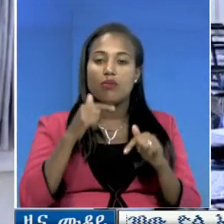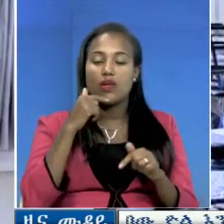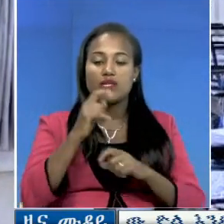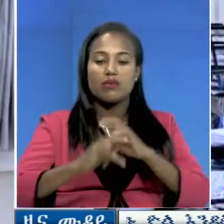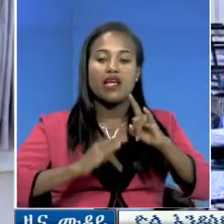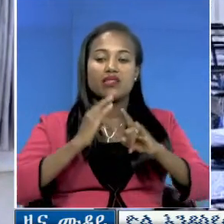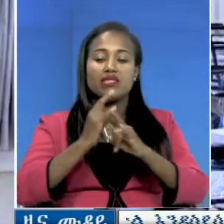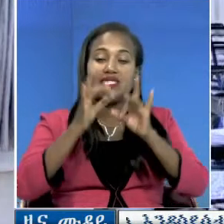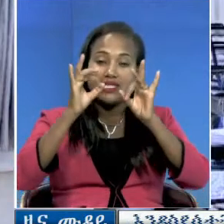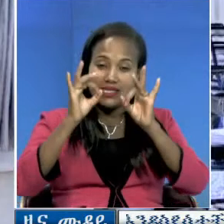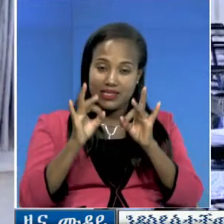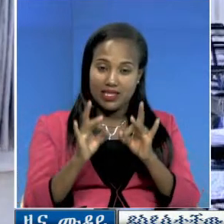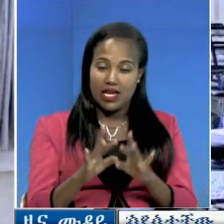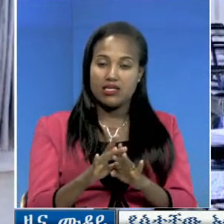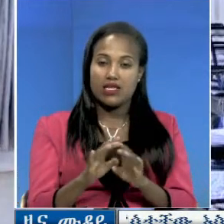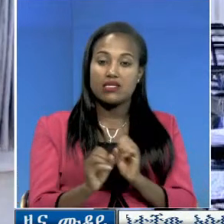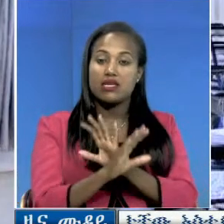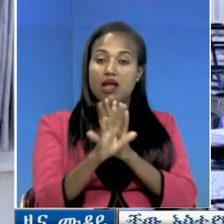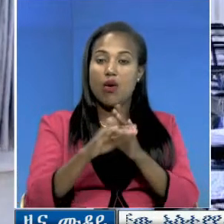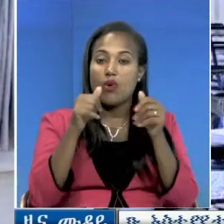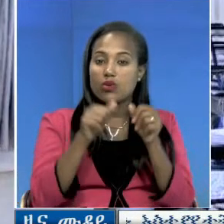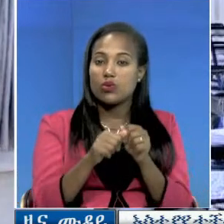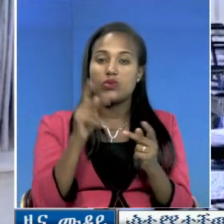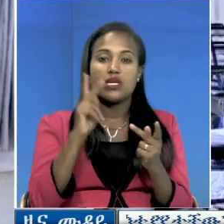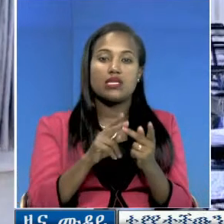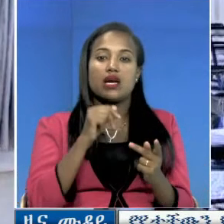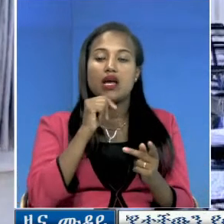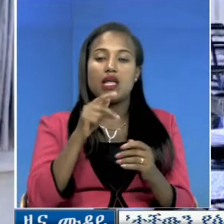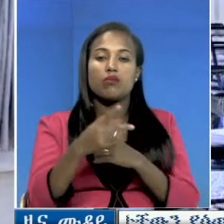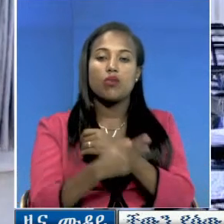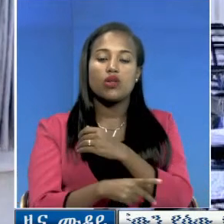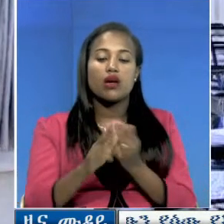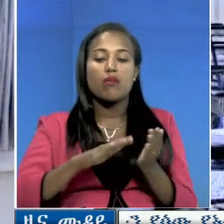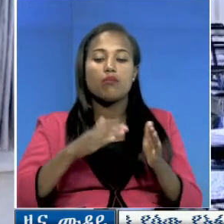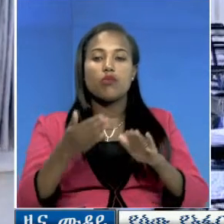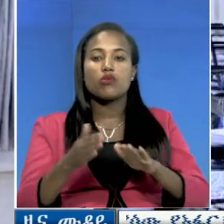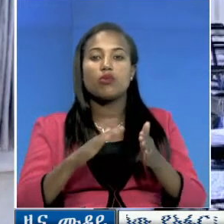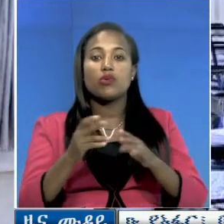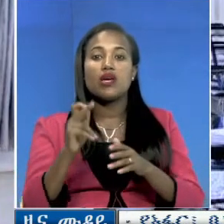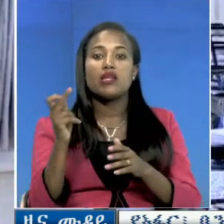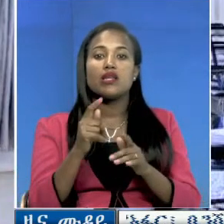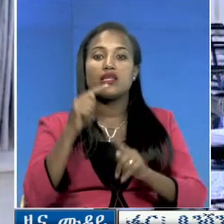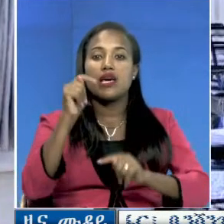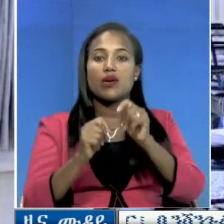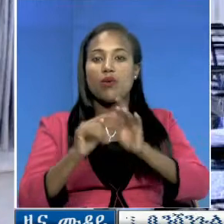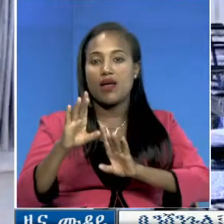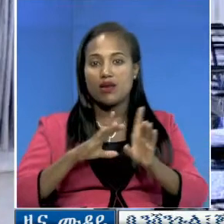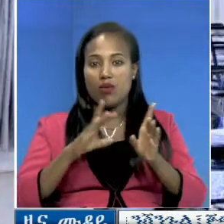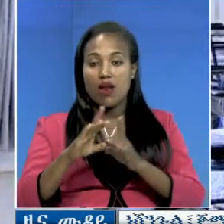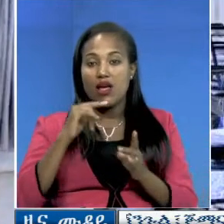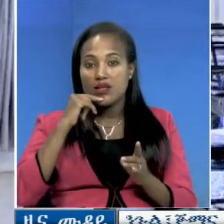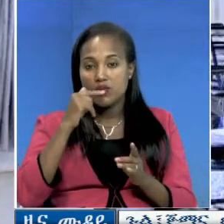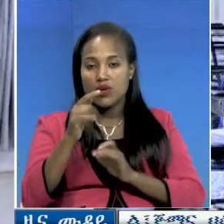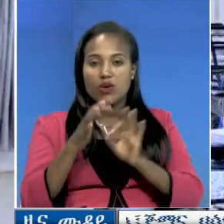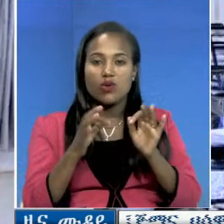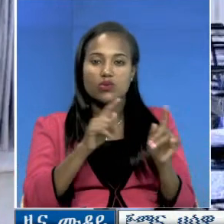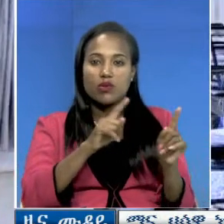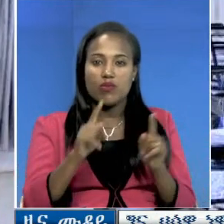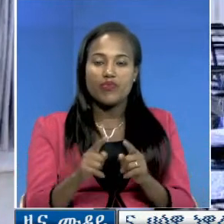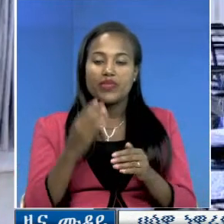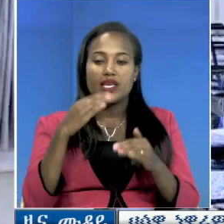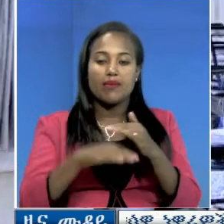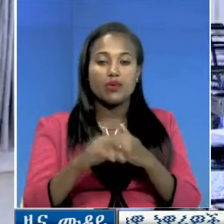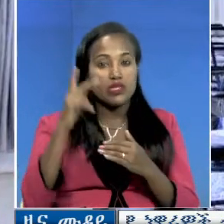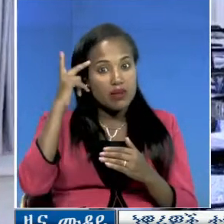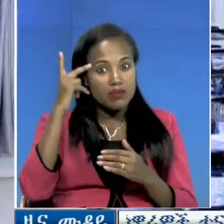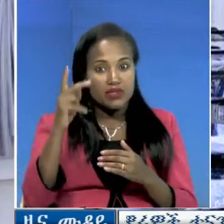ለዘመናት ጥላቻን ሲዘራ ከርሞ ሳይሳካለት የፖለቲካ ሞት መሞት ድሉን ታሪካዊ ያደርገዋል ሲሉ የገለጹት ደግሞ የገቢዎች